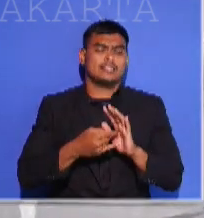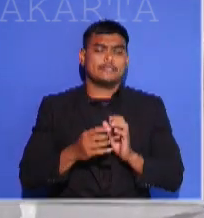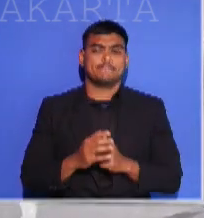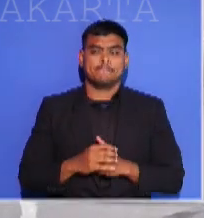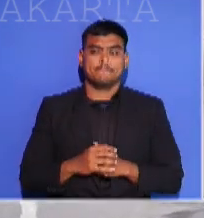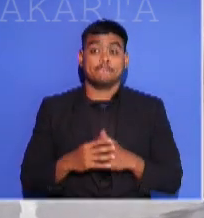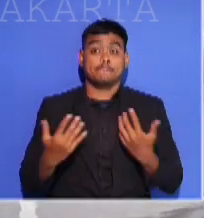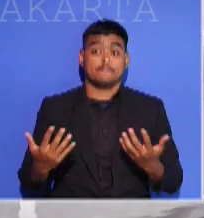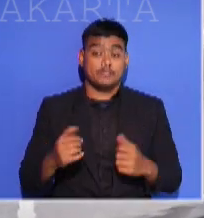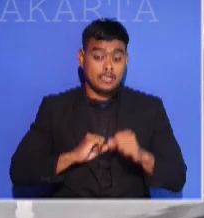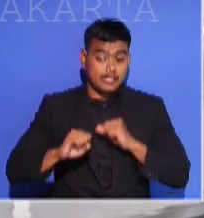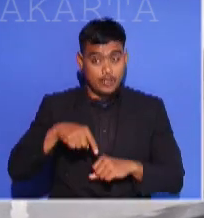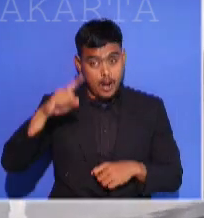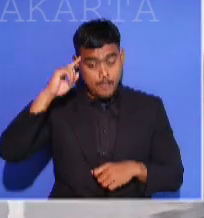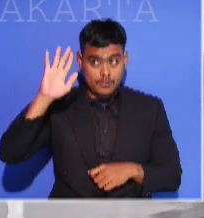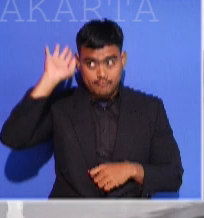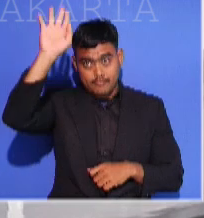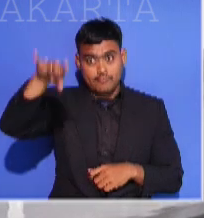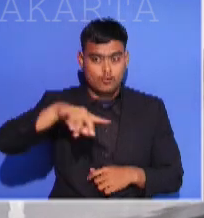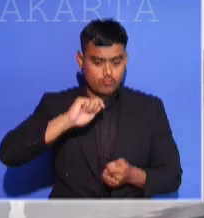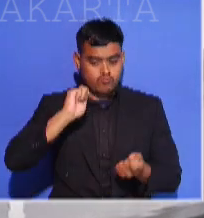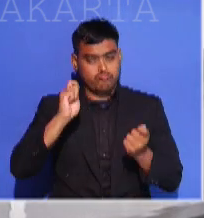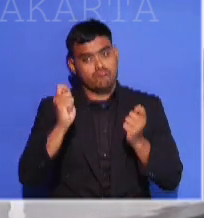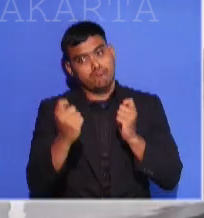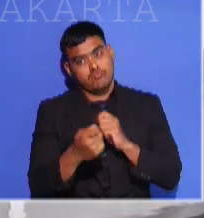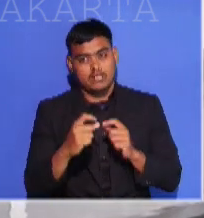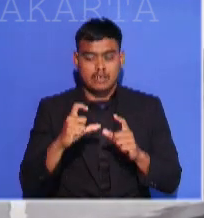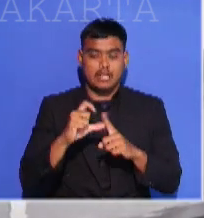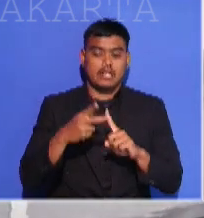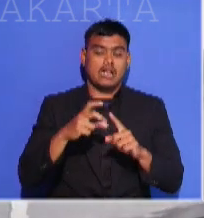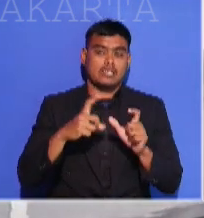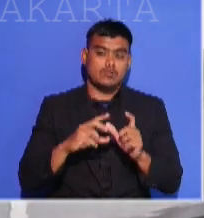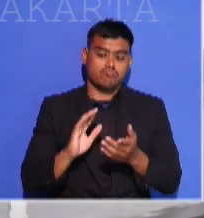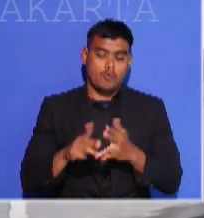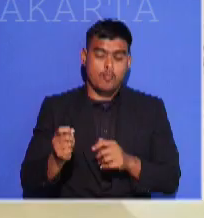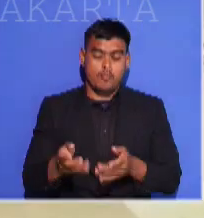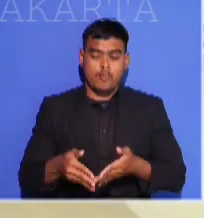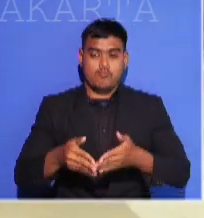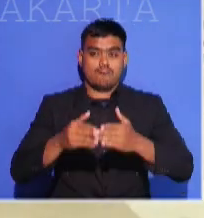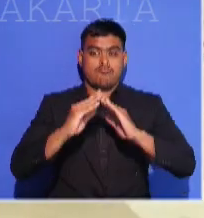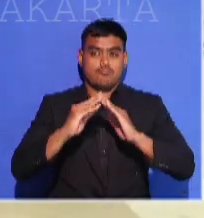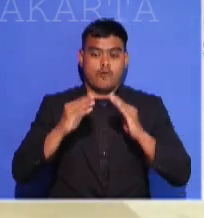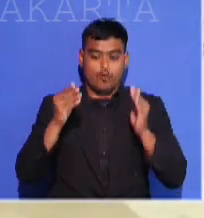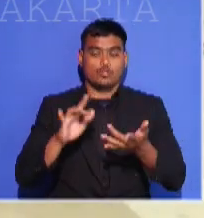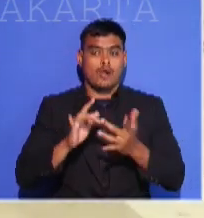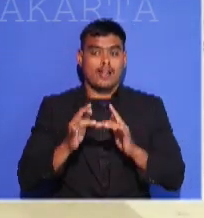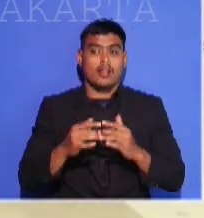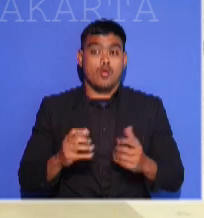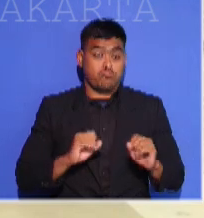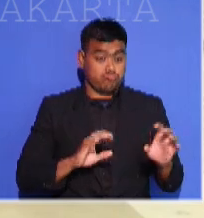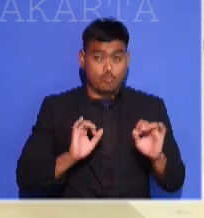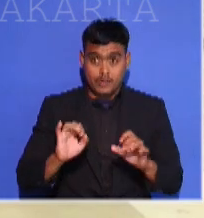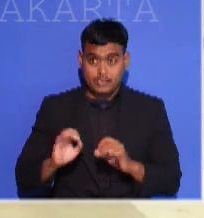berharap melalui inisiasi ini cfds dapat membangun masyarakat yang lebih sehat secara digital dan mempromosikan cara